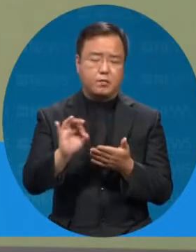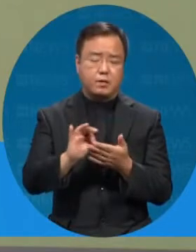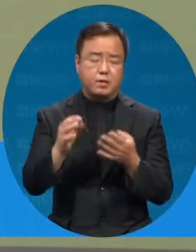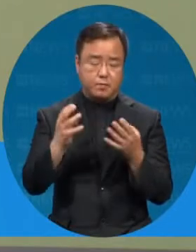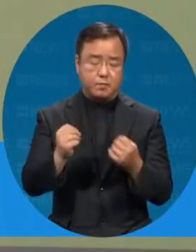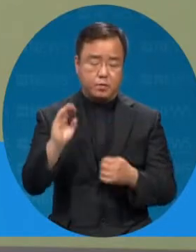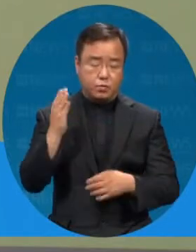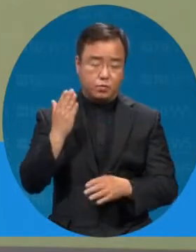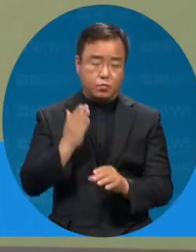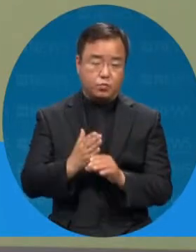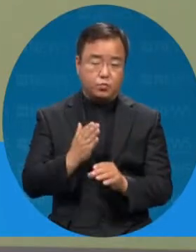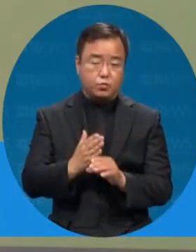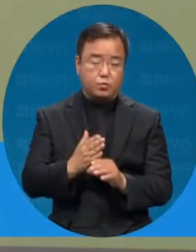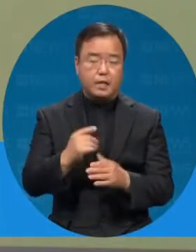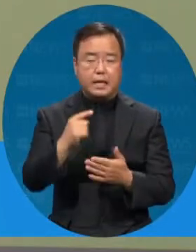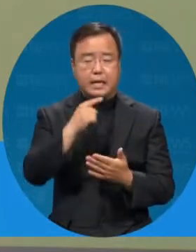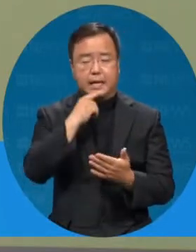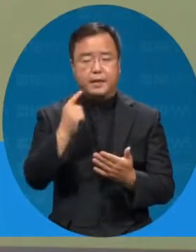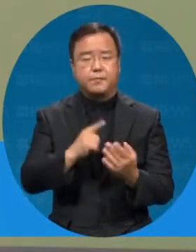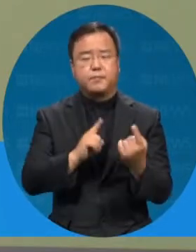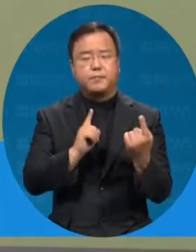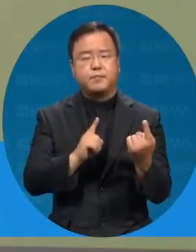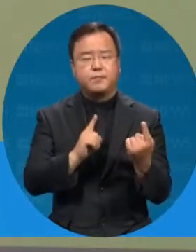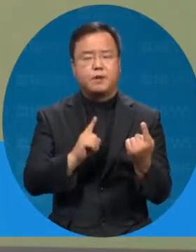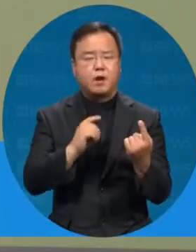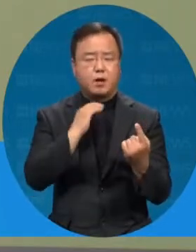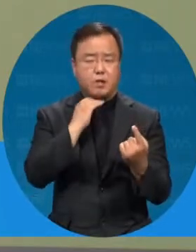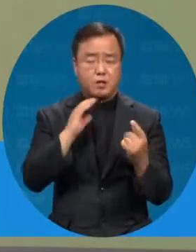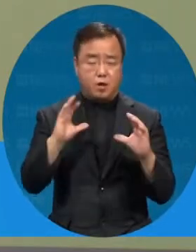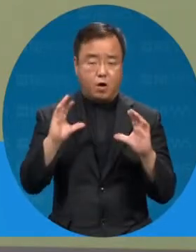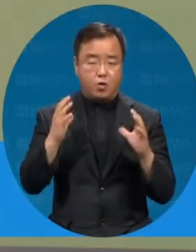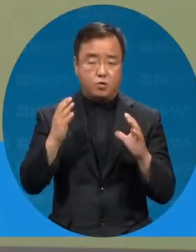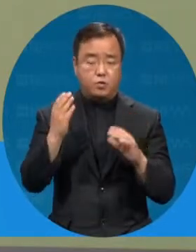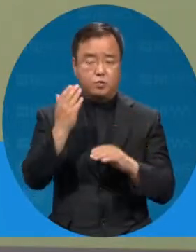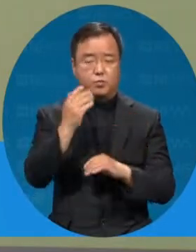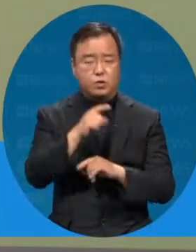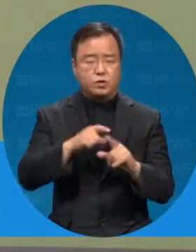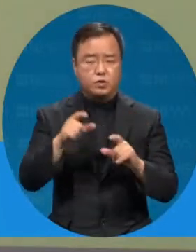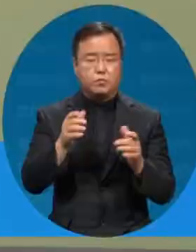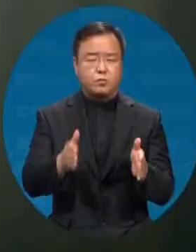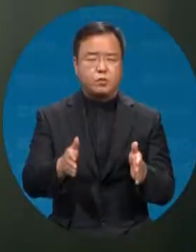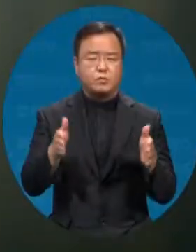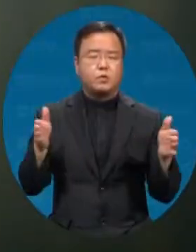그 대상도 넓어지고 있다는 진단이 나옵니다 박광수 기자 입니다